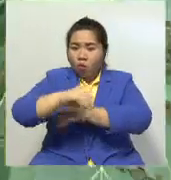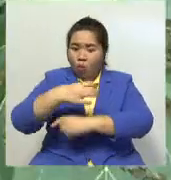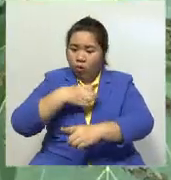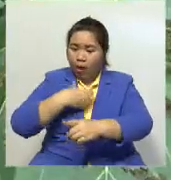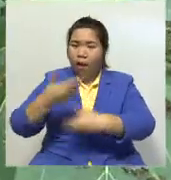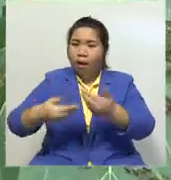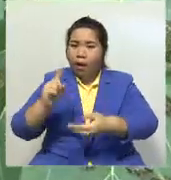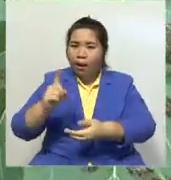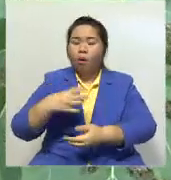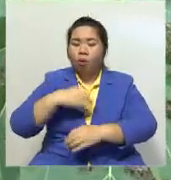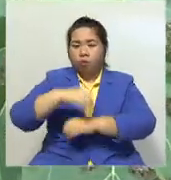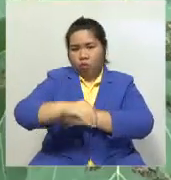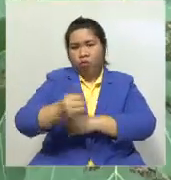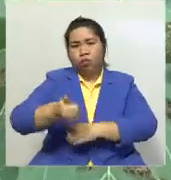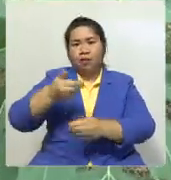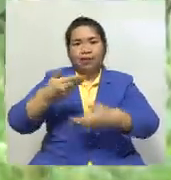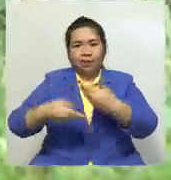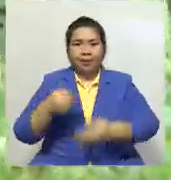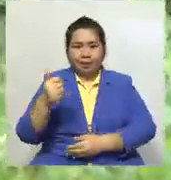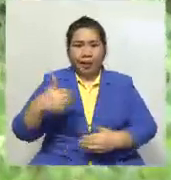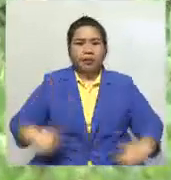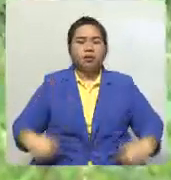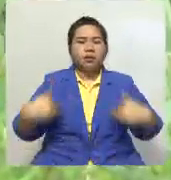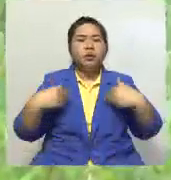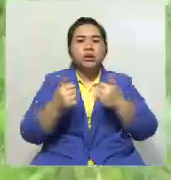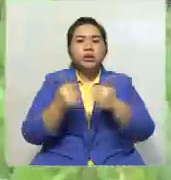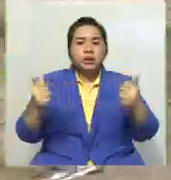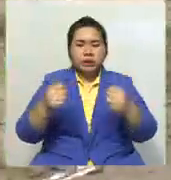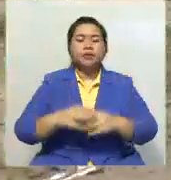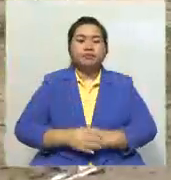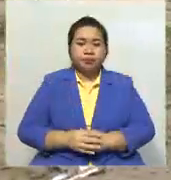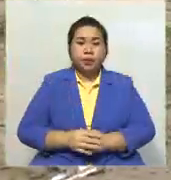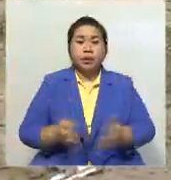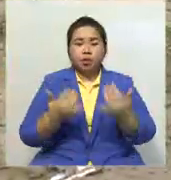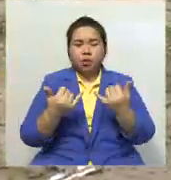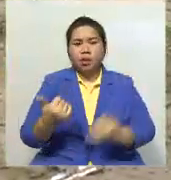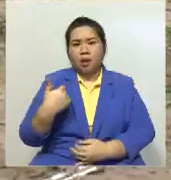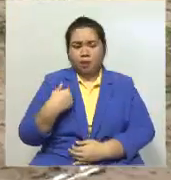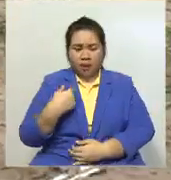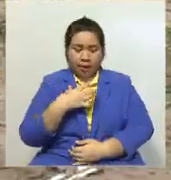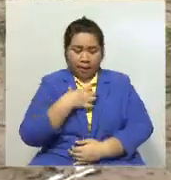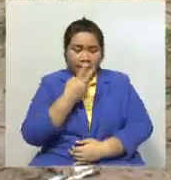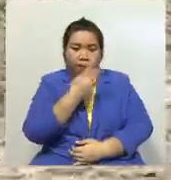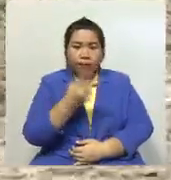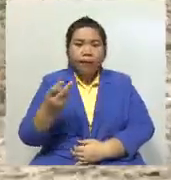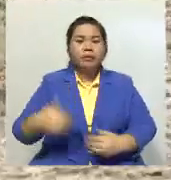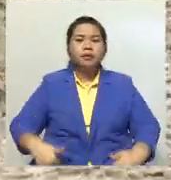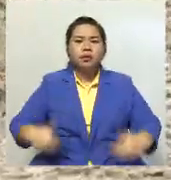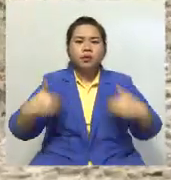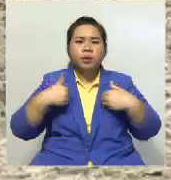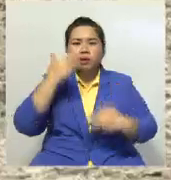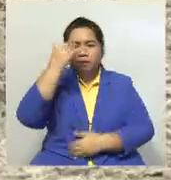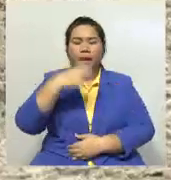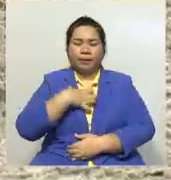รกรมีชีวิตที่ดีมากยิ่งขึ้นนายกรัฐมนตรียืนยันด้วยนะคะว่าการลงพื้นที่เพราะต้องการมาดูแลชีวิตความเป็นอยู่ของประชาชน